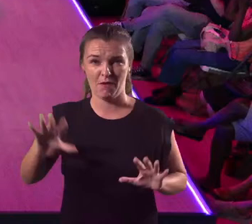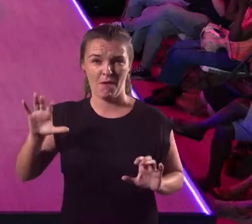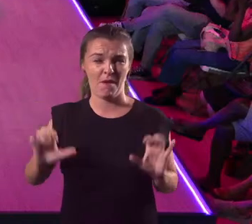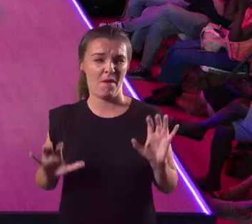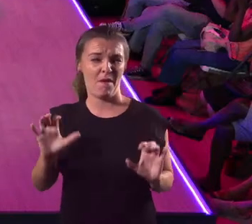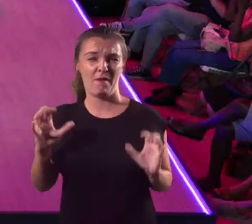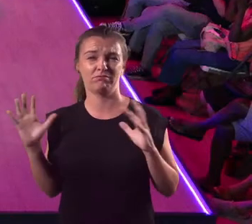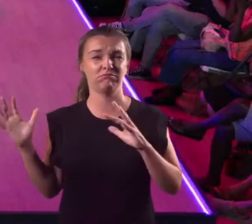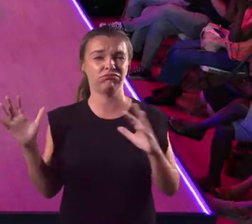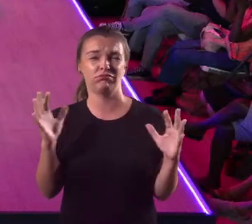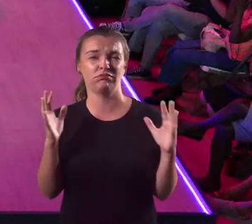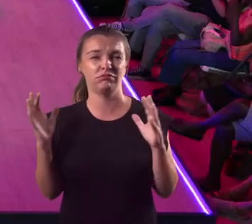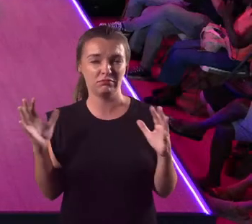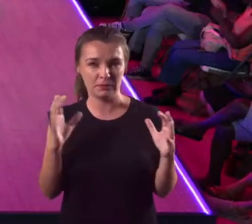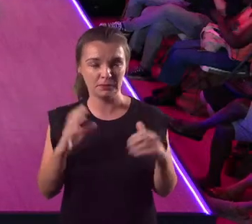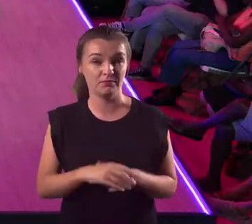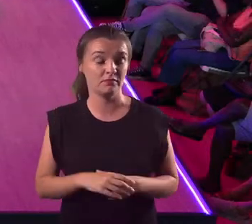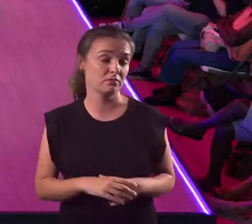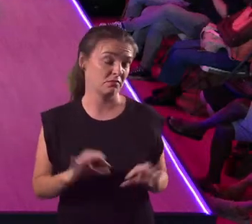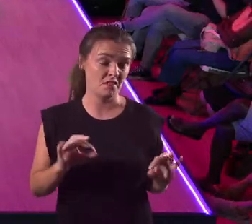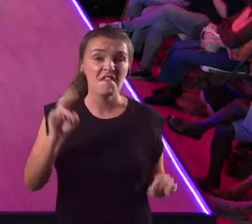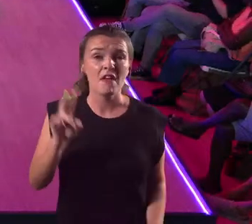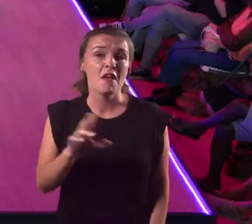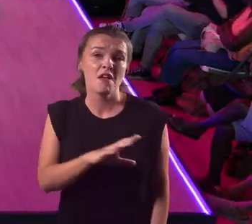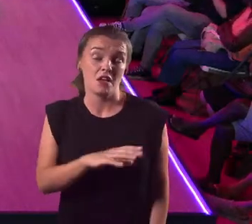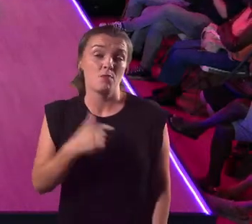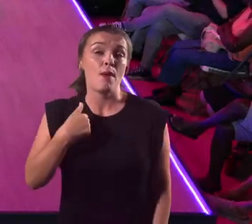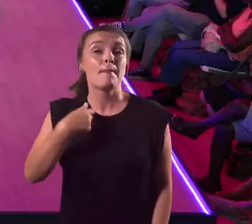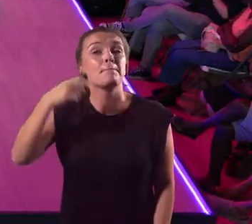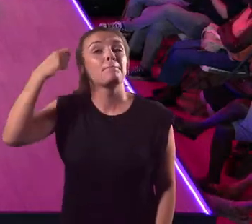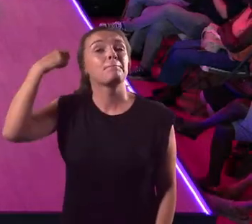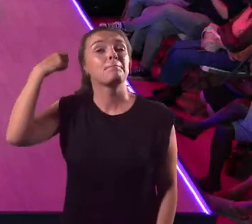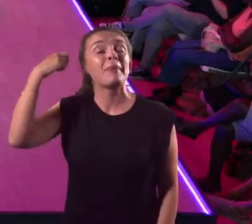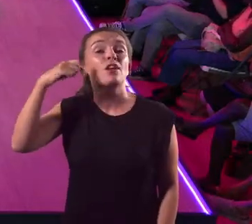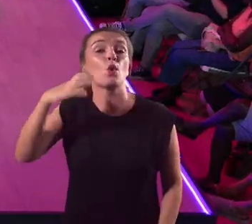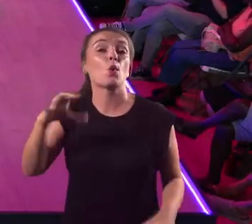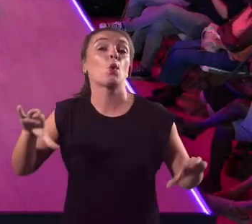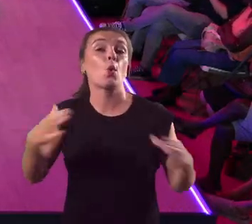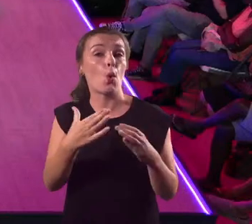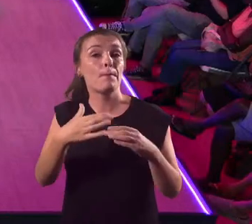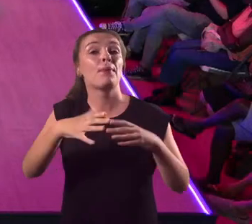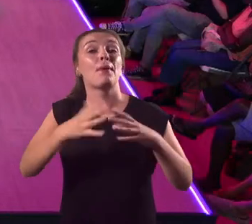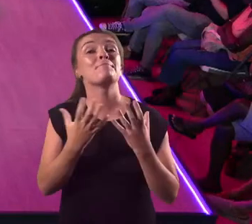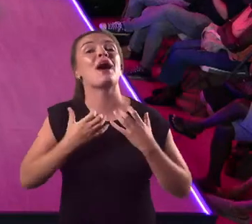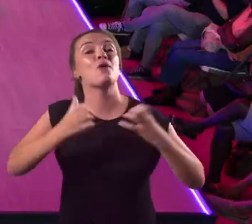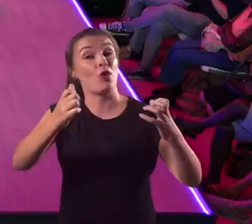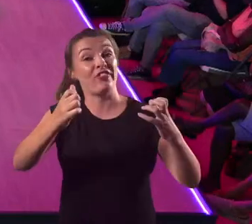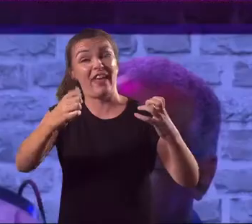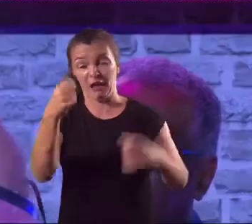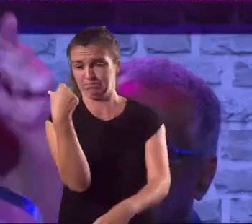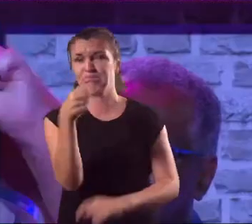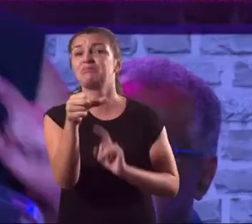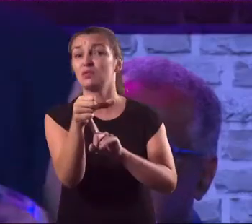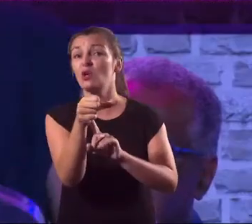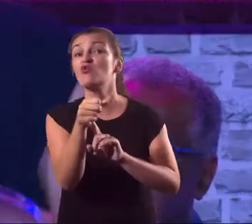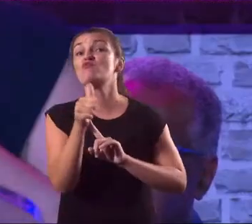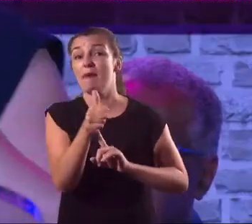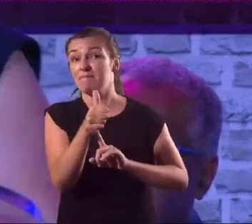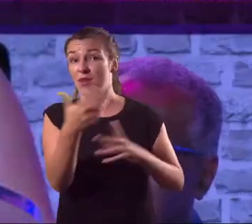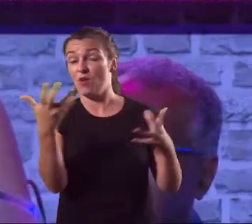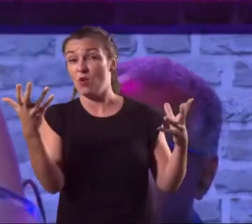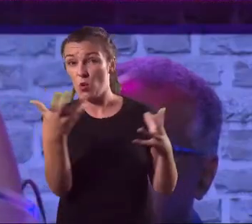Et je dois dire que je suis fière d'être présidente du groupe parlementaire, du seul groupe parlementaire qui ait